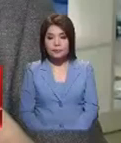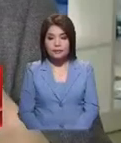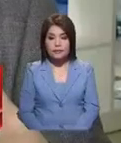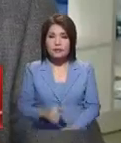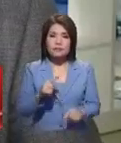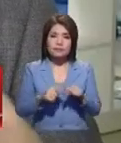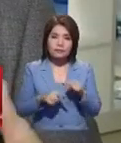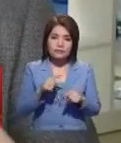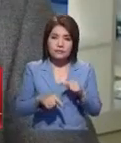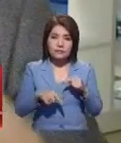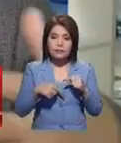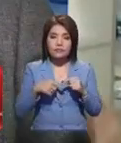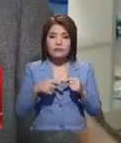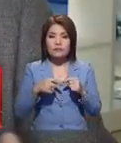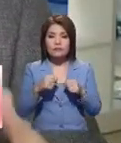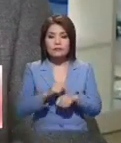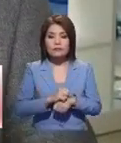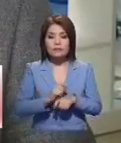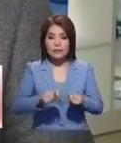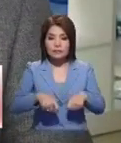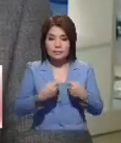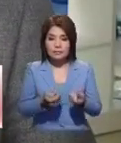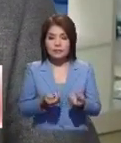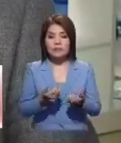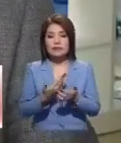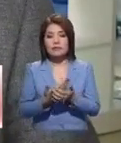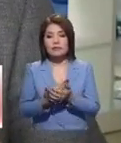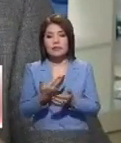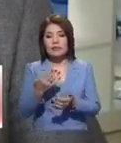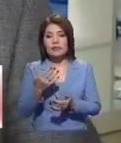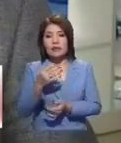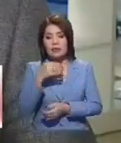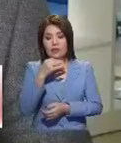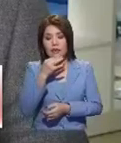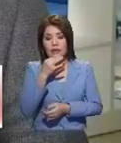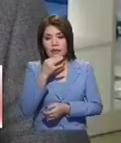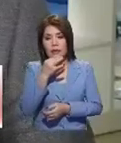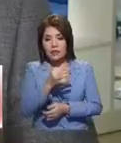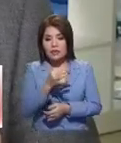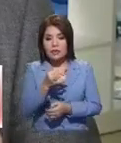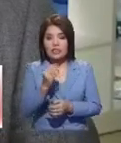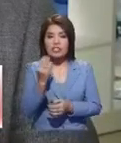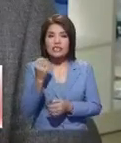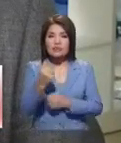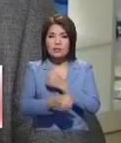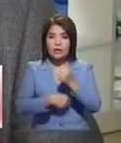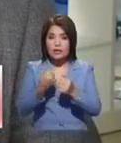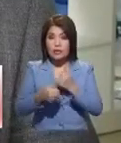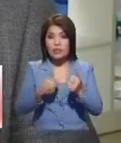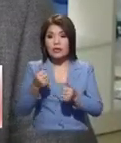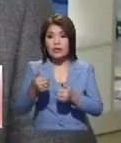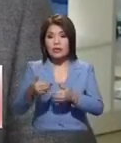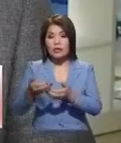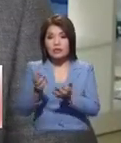Туыстарына жіберу жерген баласы кететін жолға салып жүретін кезде айтады, шытқа қазанның күйесін түйіп қолына